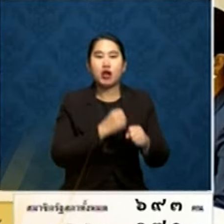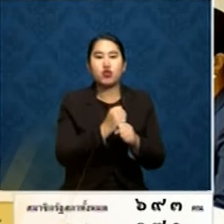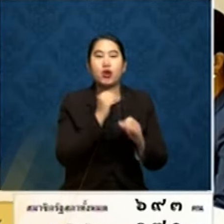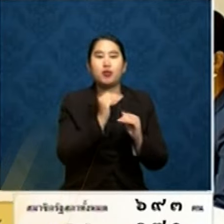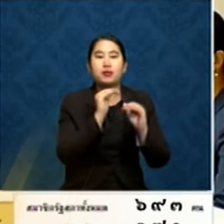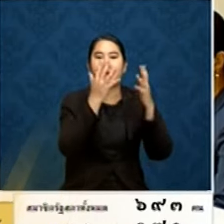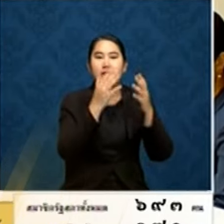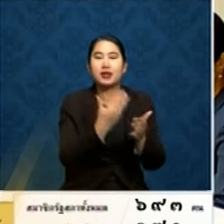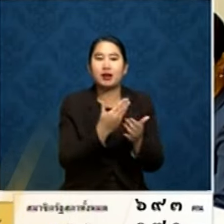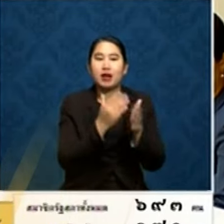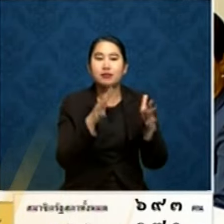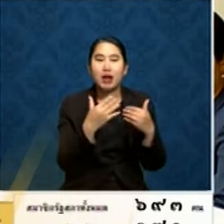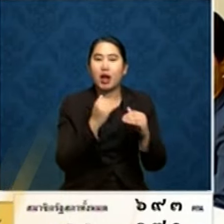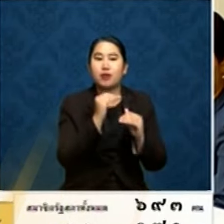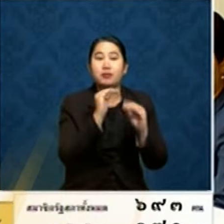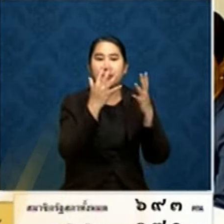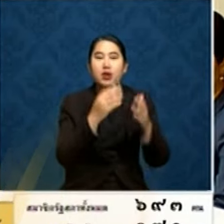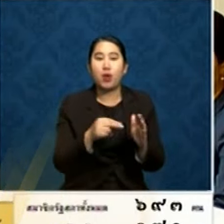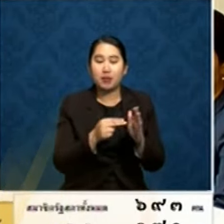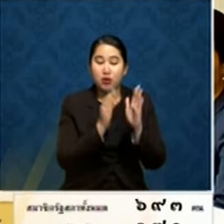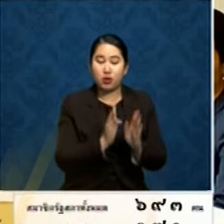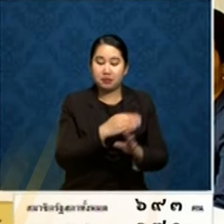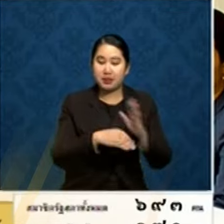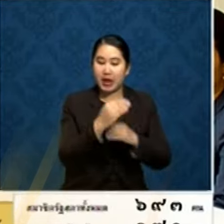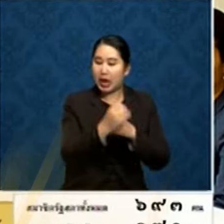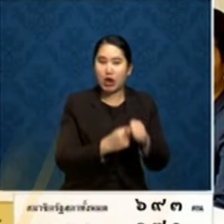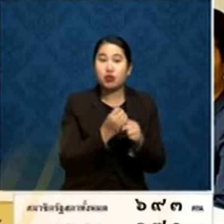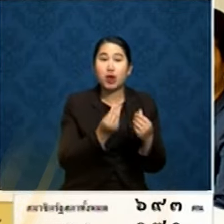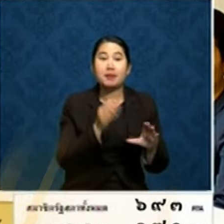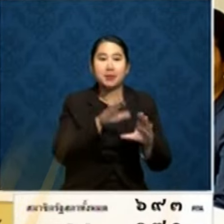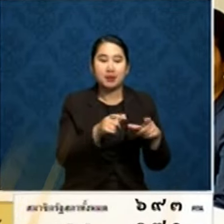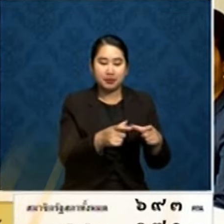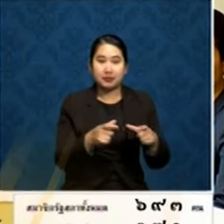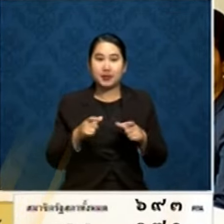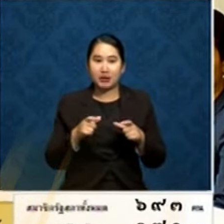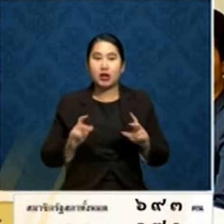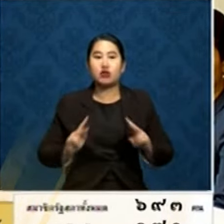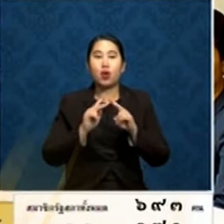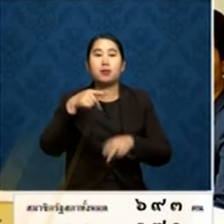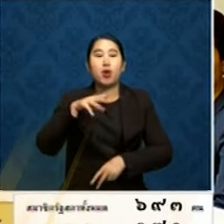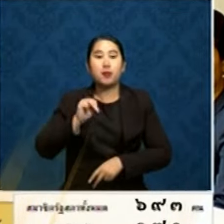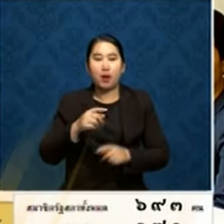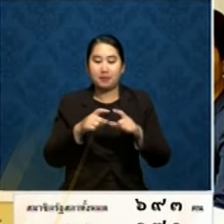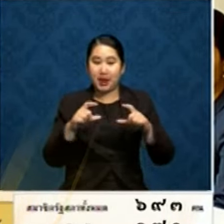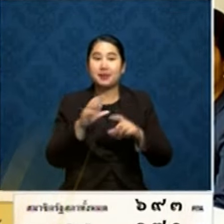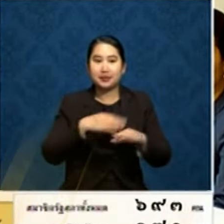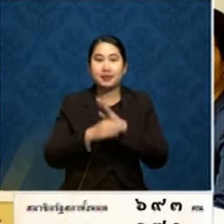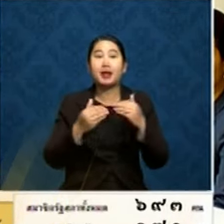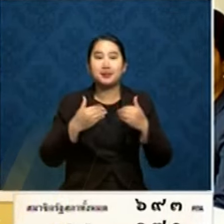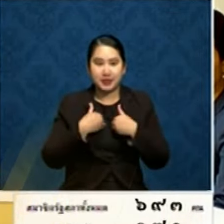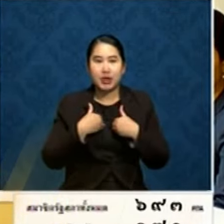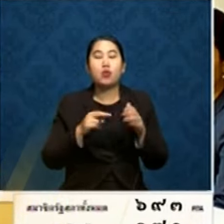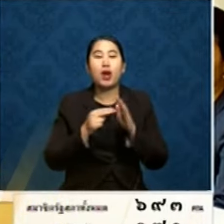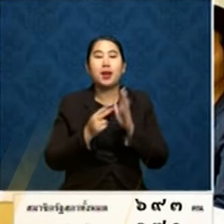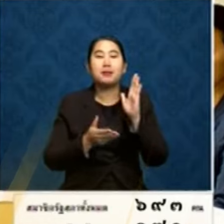จำกัดในเรื่องของรายได้นะครับไม่ว่าจะเป็นคนพิการที่อายุเท่าไหร่ก็ตามถ้าขึ้นทะเบียนกับพมนะครับกับกระทรวงพัฒนาสังคมเนี่ยนะครับก็